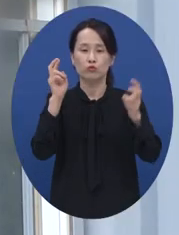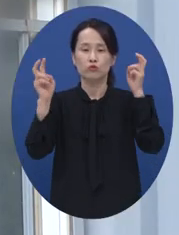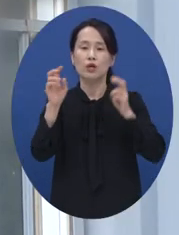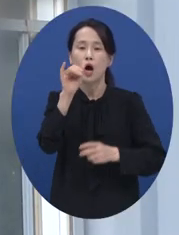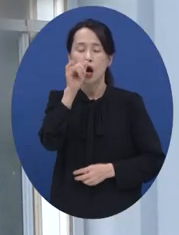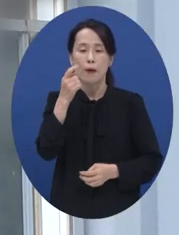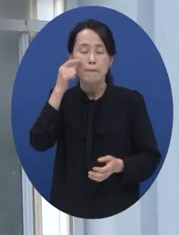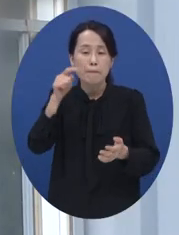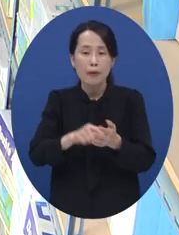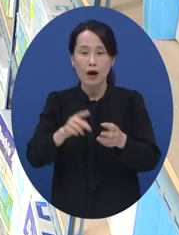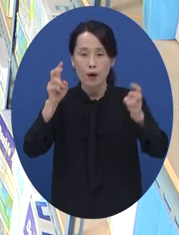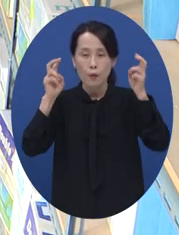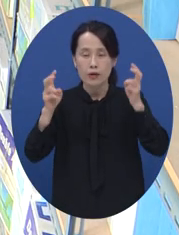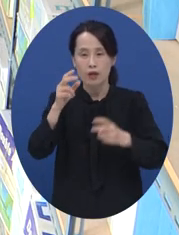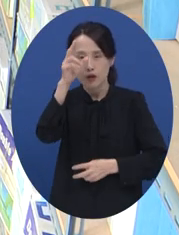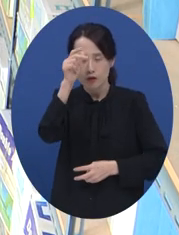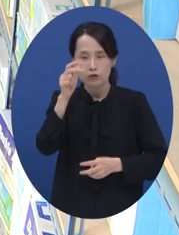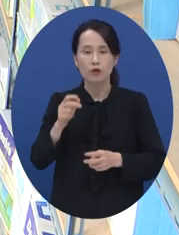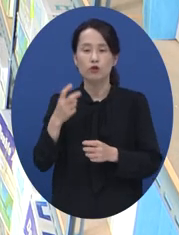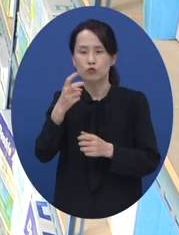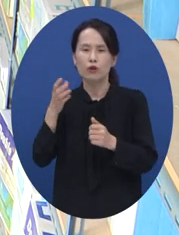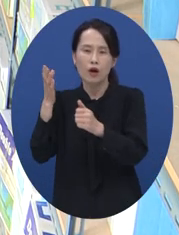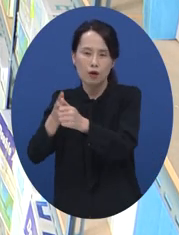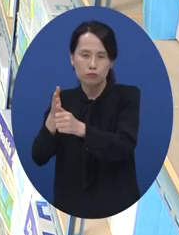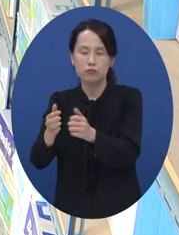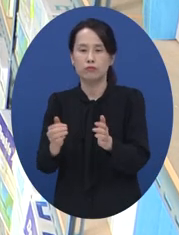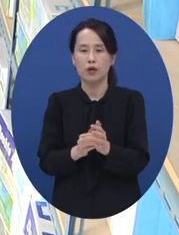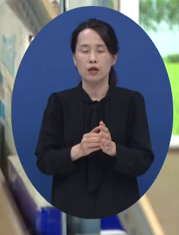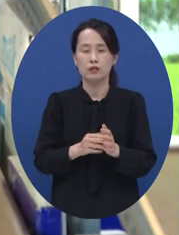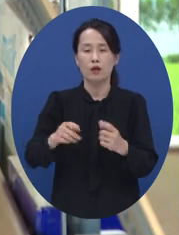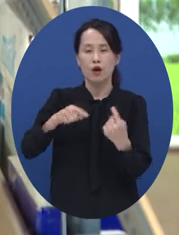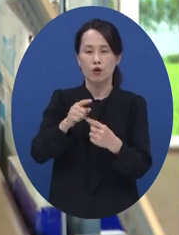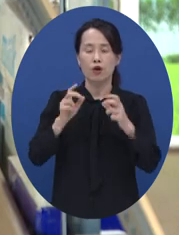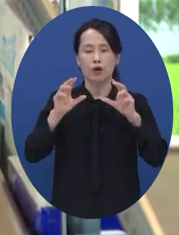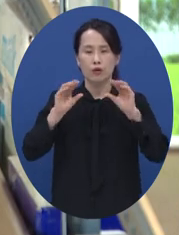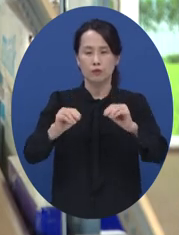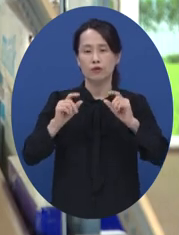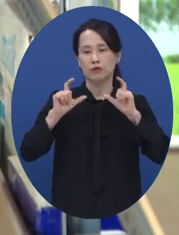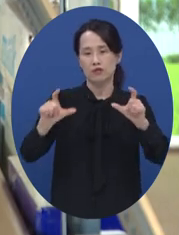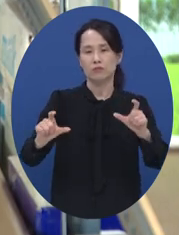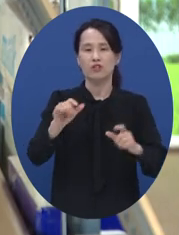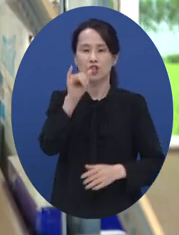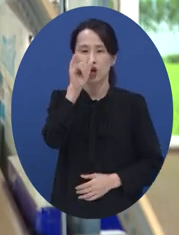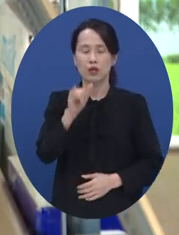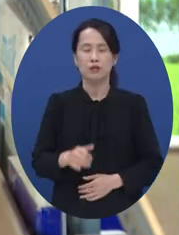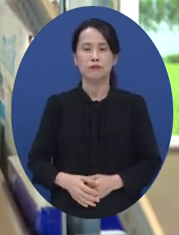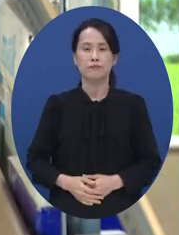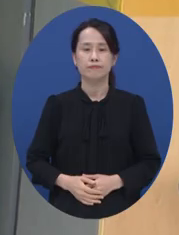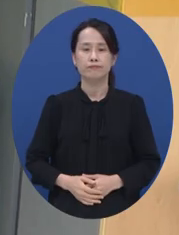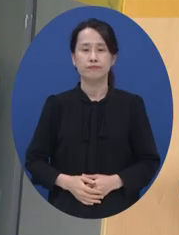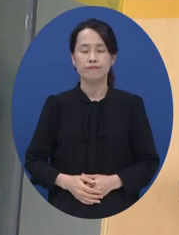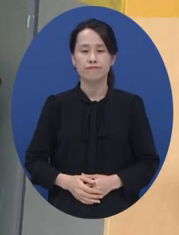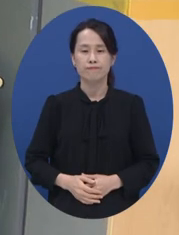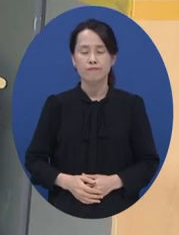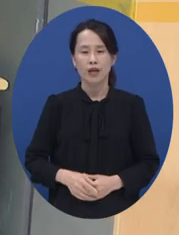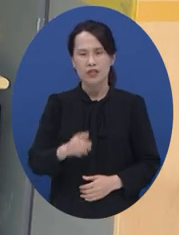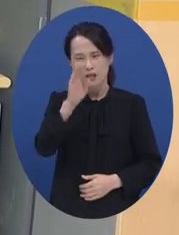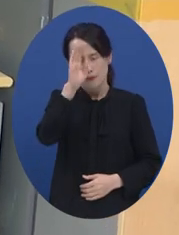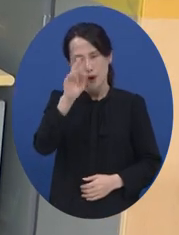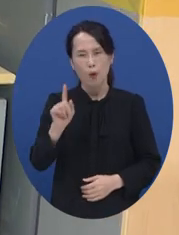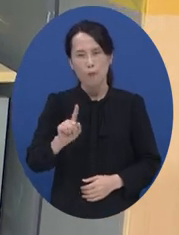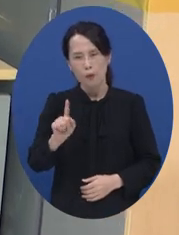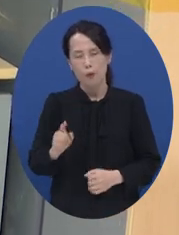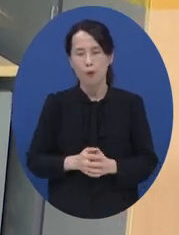있었습니다 적발된 업체들은 경찰의 수사 후회하고 영업정지 중에 행정 처분이 내려졌습니다 경기도는